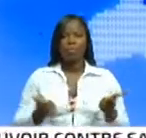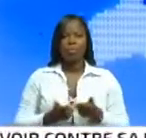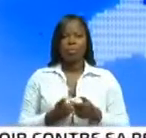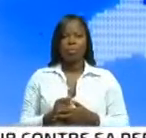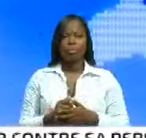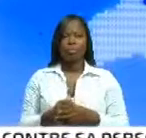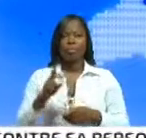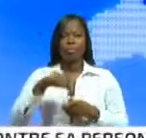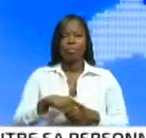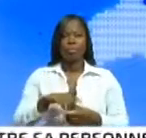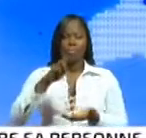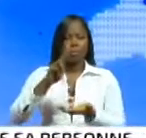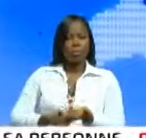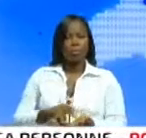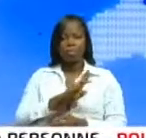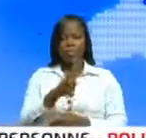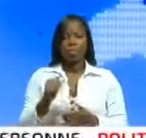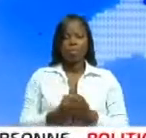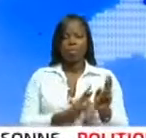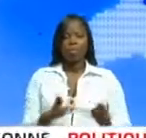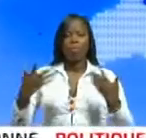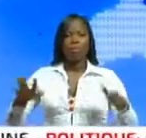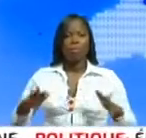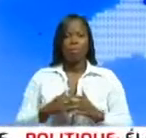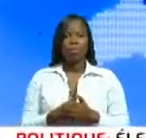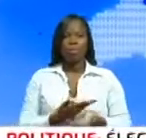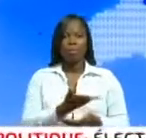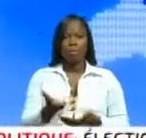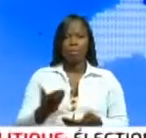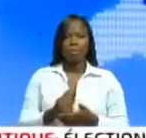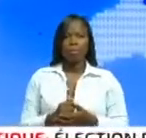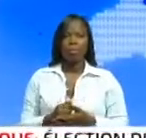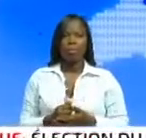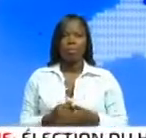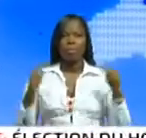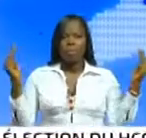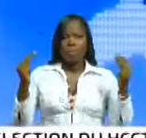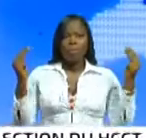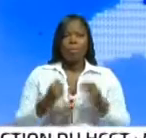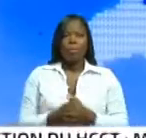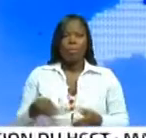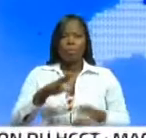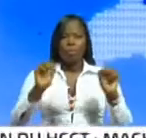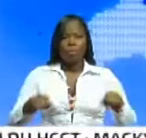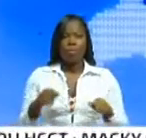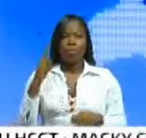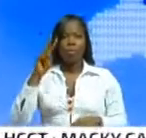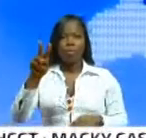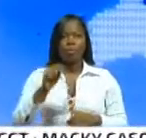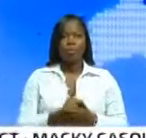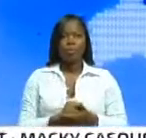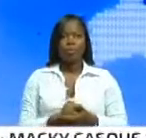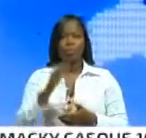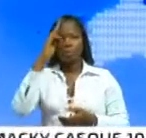parties en conflit ont signé une résolution leur permettant de dérouler dans la cohésion la manifestation vous avez pu suivre à l'élément d'un moment